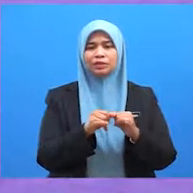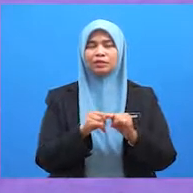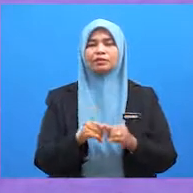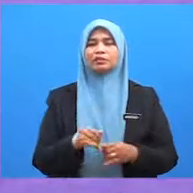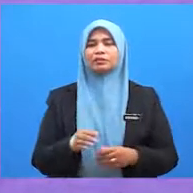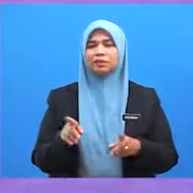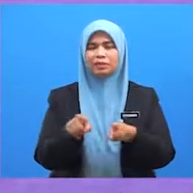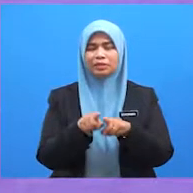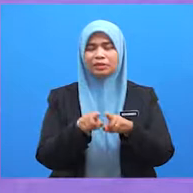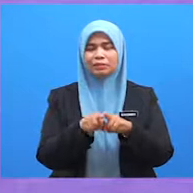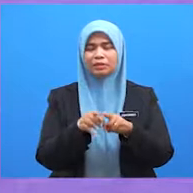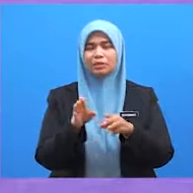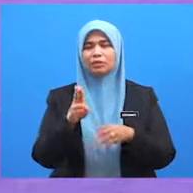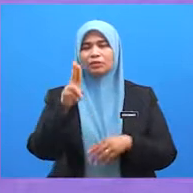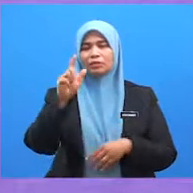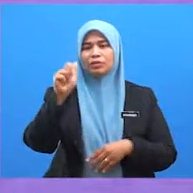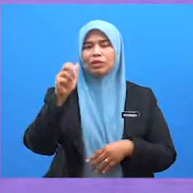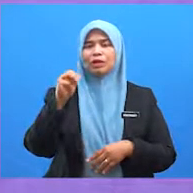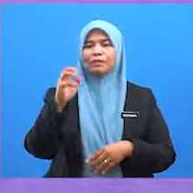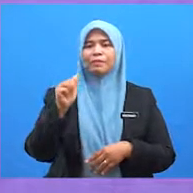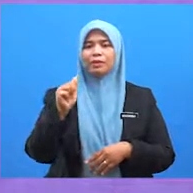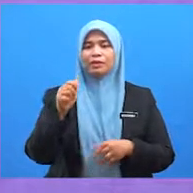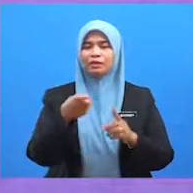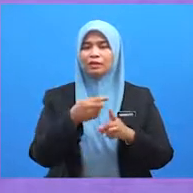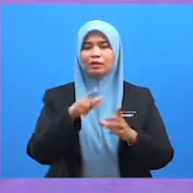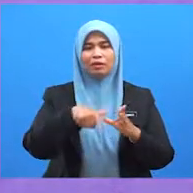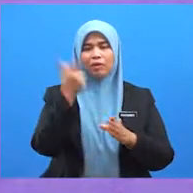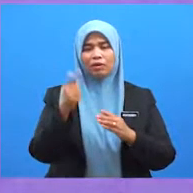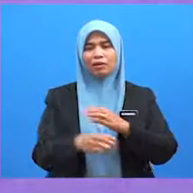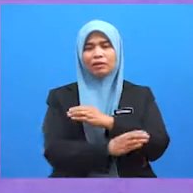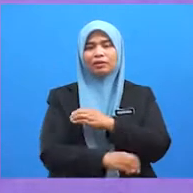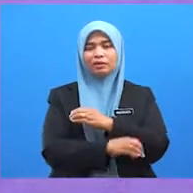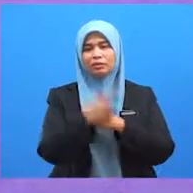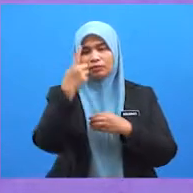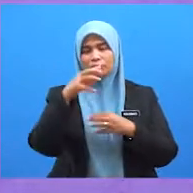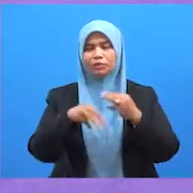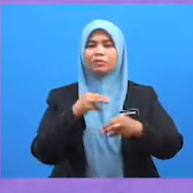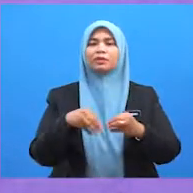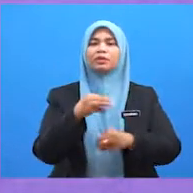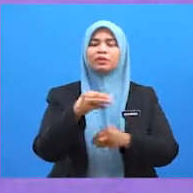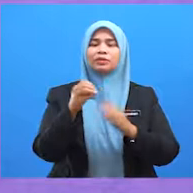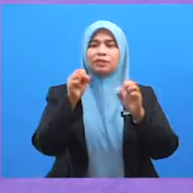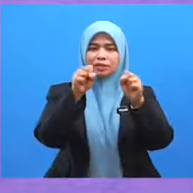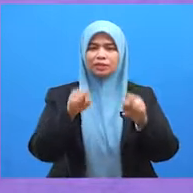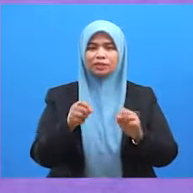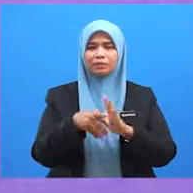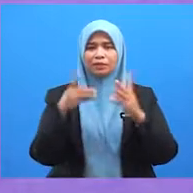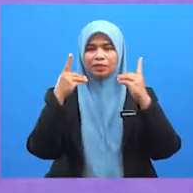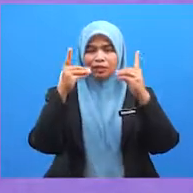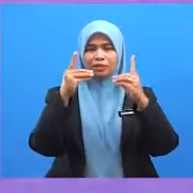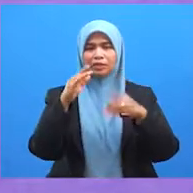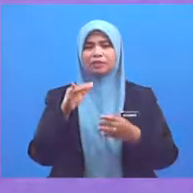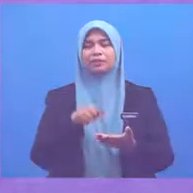bahu bersama-sama ulama dari luar negara untuk memajukan sistem pendidikan di Aceh.